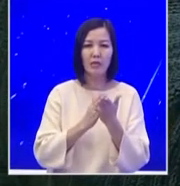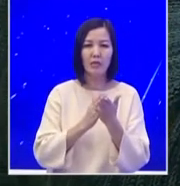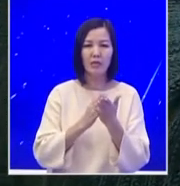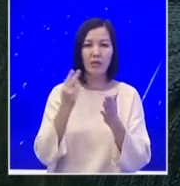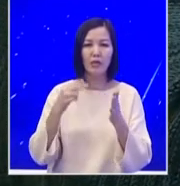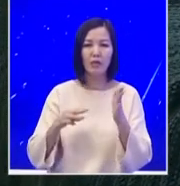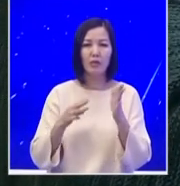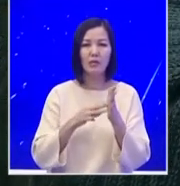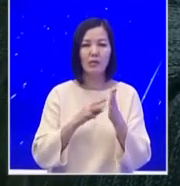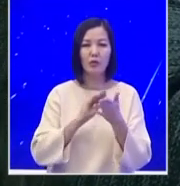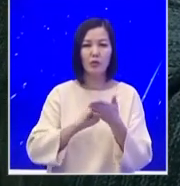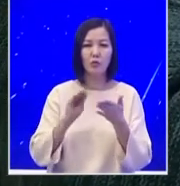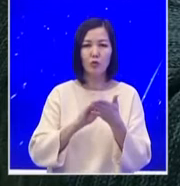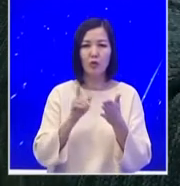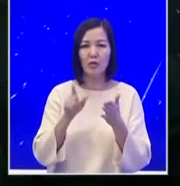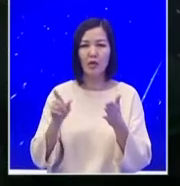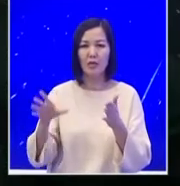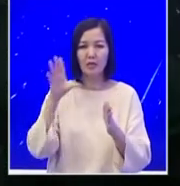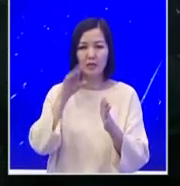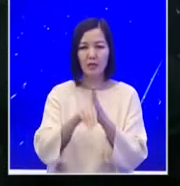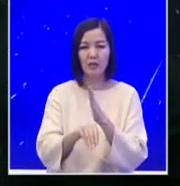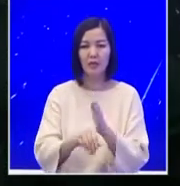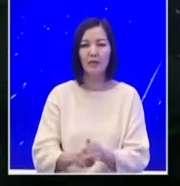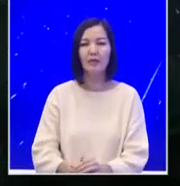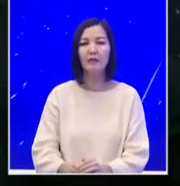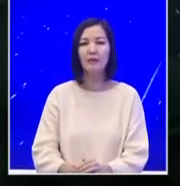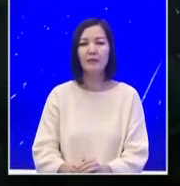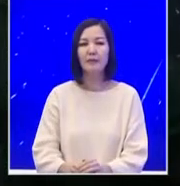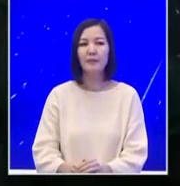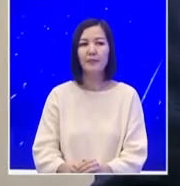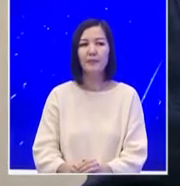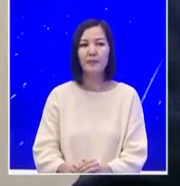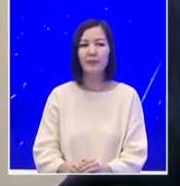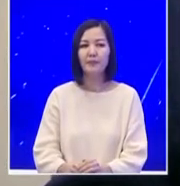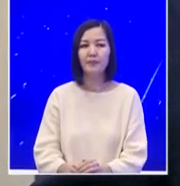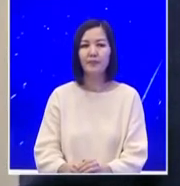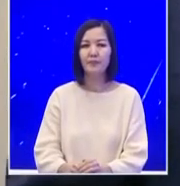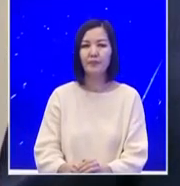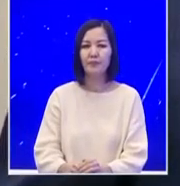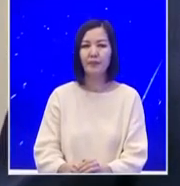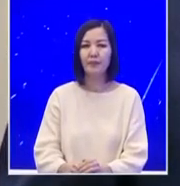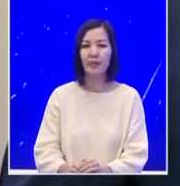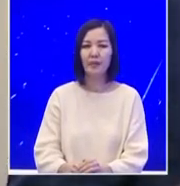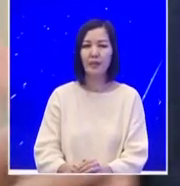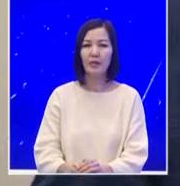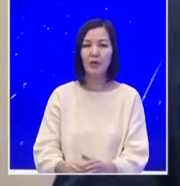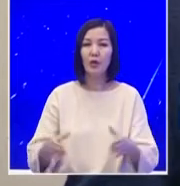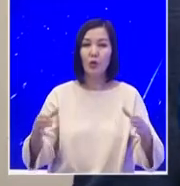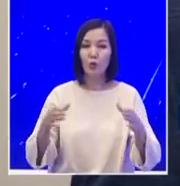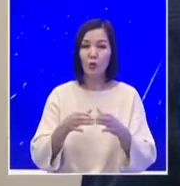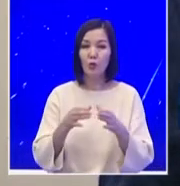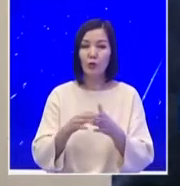қызмет ететін 28 журналист кіреді. Задача клуба. Клубтың,